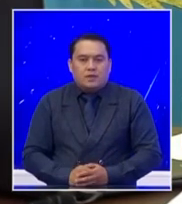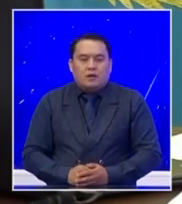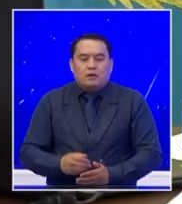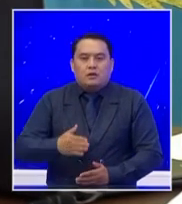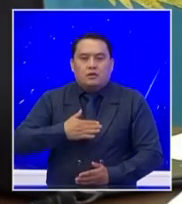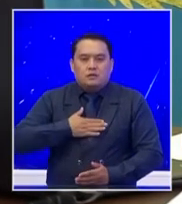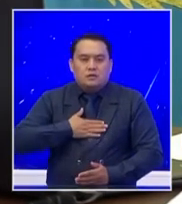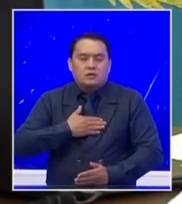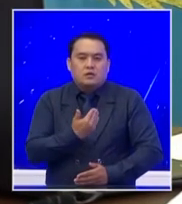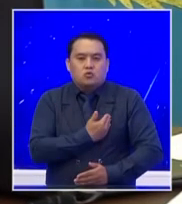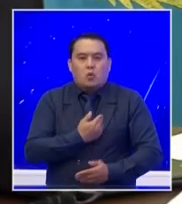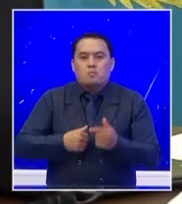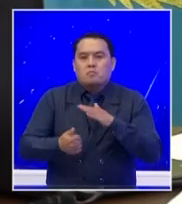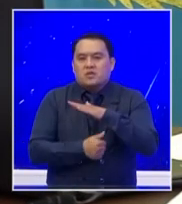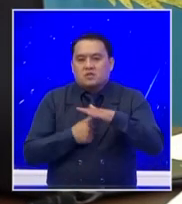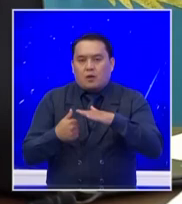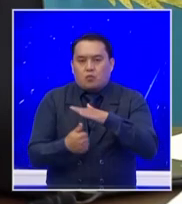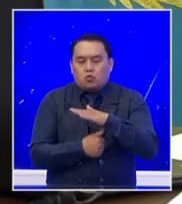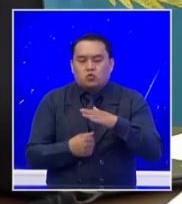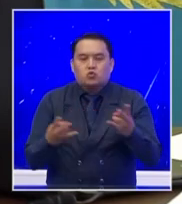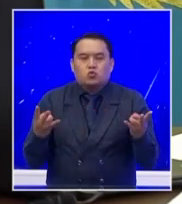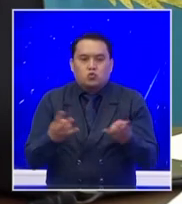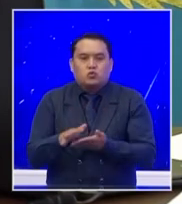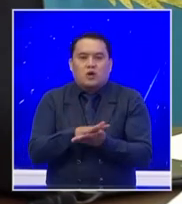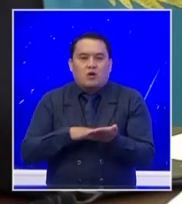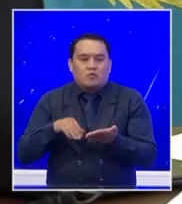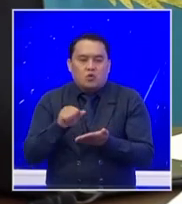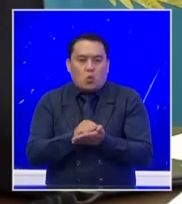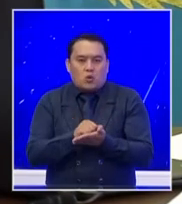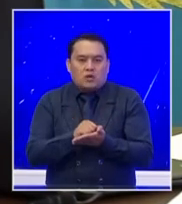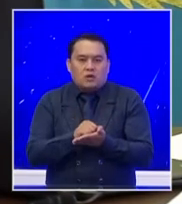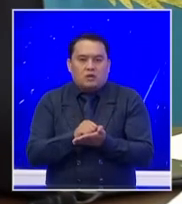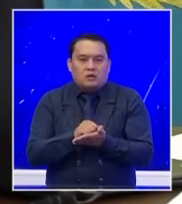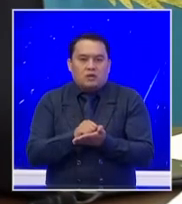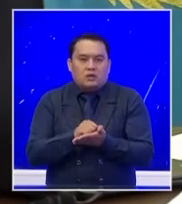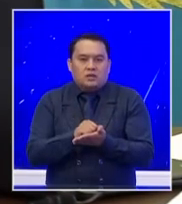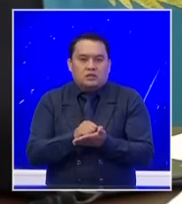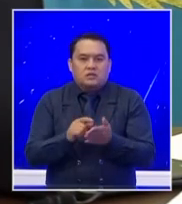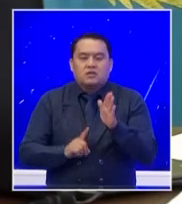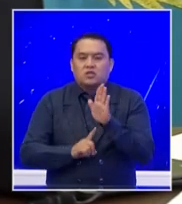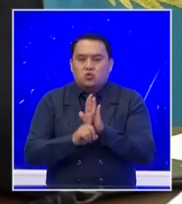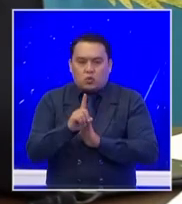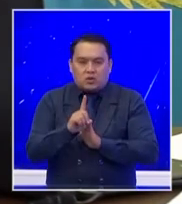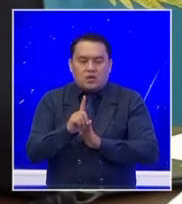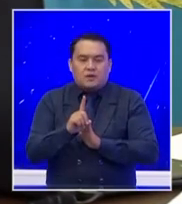Именно безработица, вот. Тем более ректоральный период сейчас начнется.